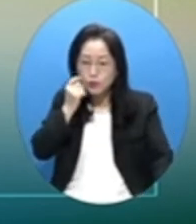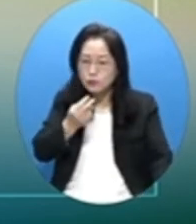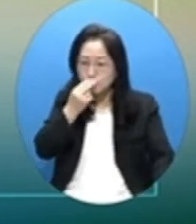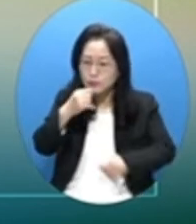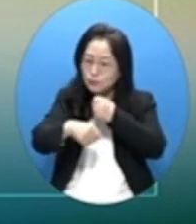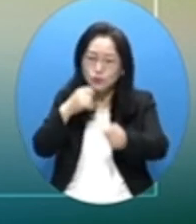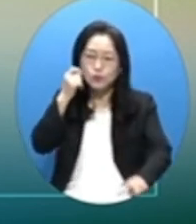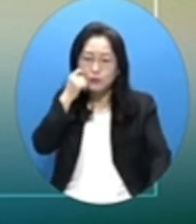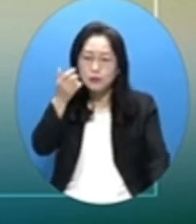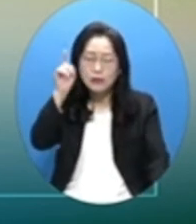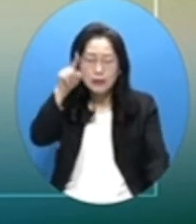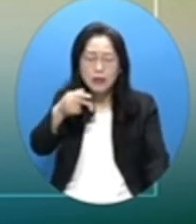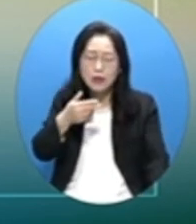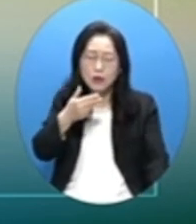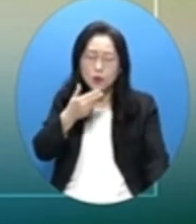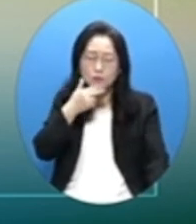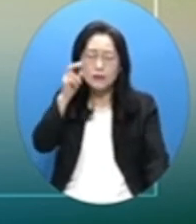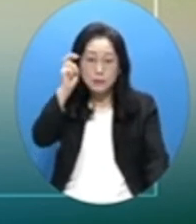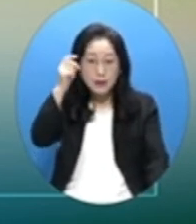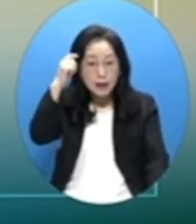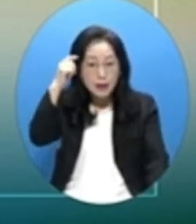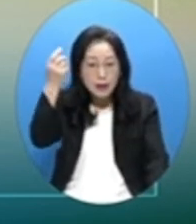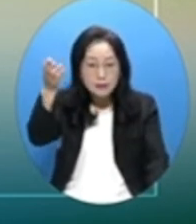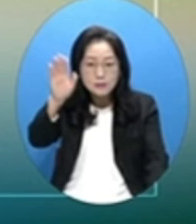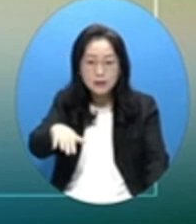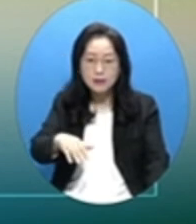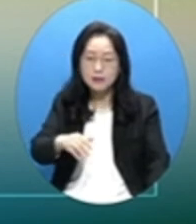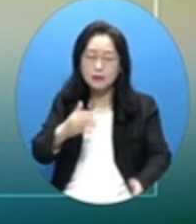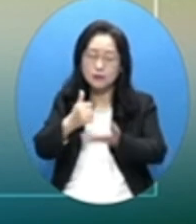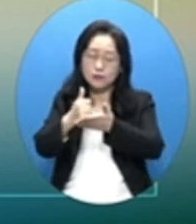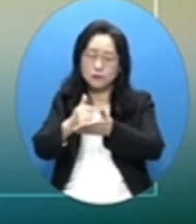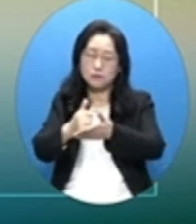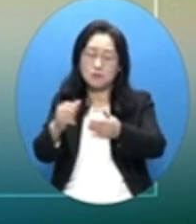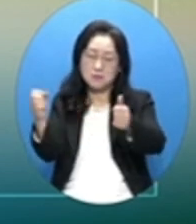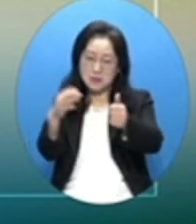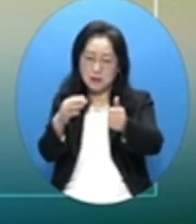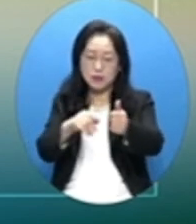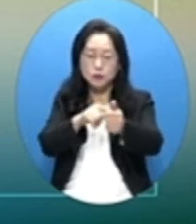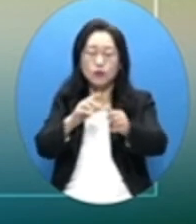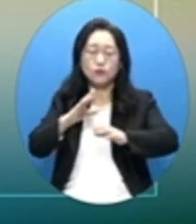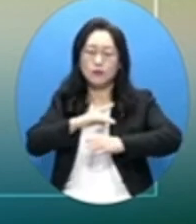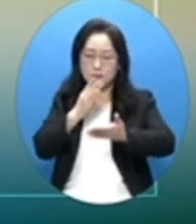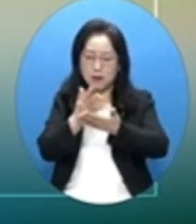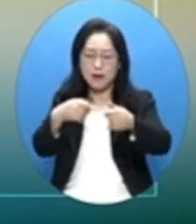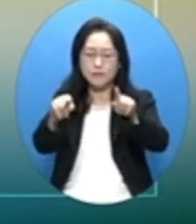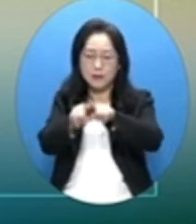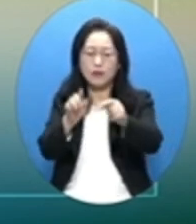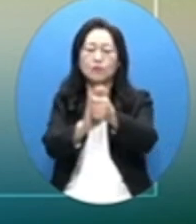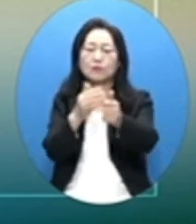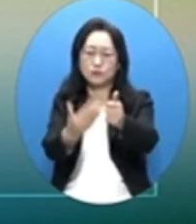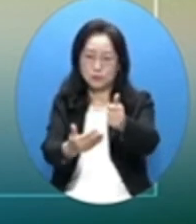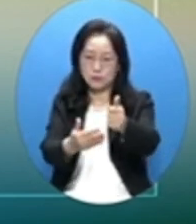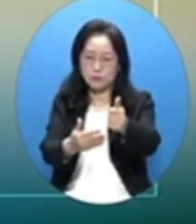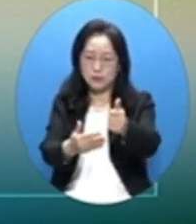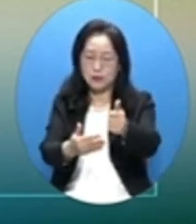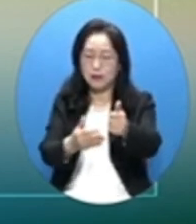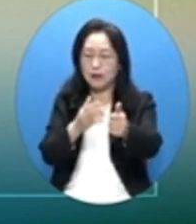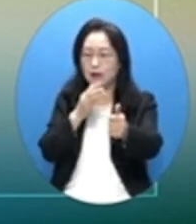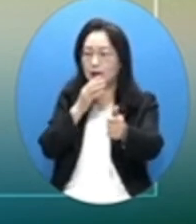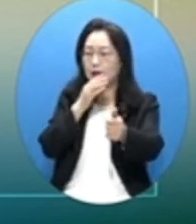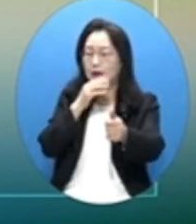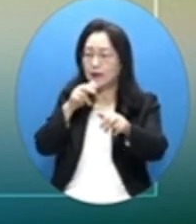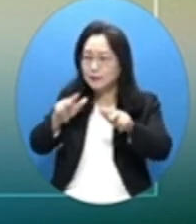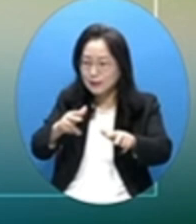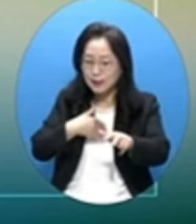같았습니다 그때 주님께서 말씀하셨습니다 두려말라 내가 너와 어떻게 함이니라 이제 나는 손도